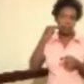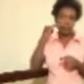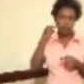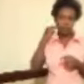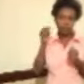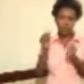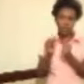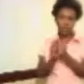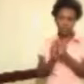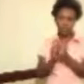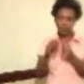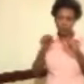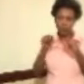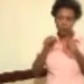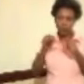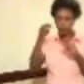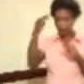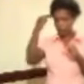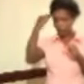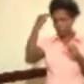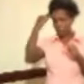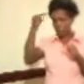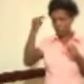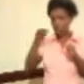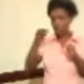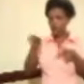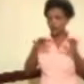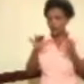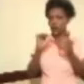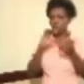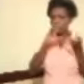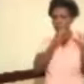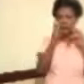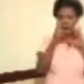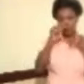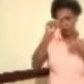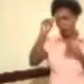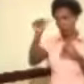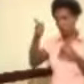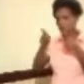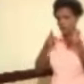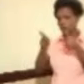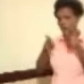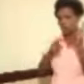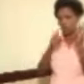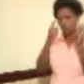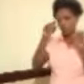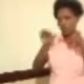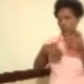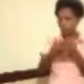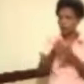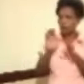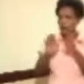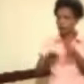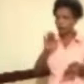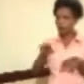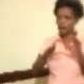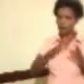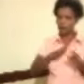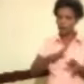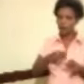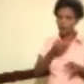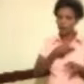ils font belle campagne pour Michel Martelly, une campagne qui sont une campagne de dénigrement, mais tout marche à notre avantage, tout bagarre bien marché pour nous. Donc, on a souhaité